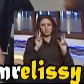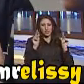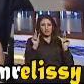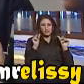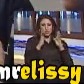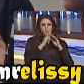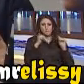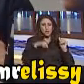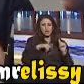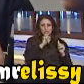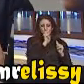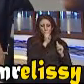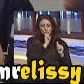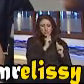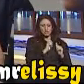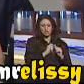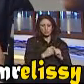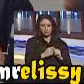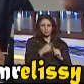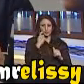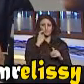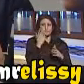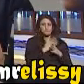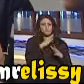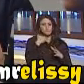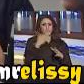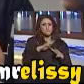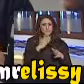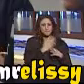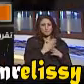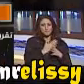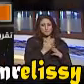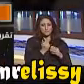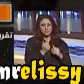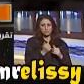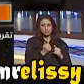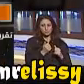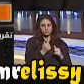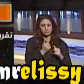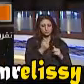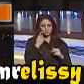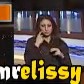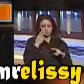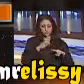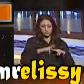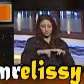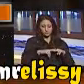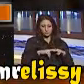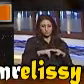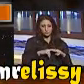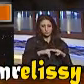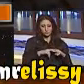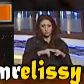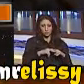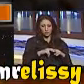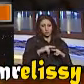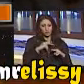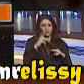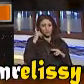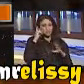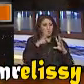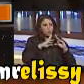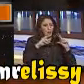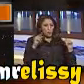كنت موجود، انا عايز اعرف ايه اللي حصل بالظبط. لا، هو اللي حصل ان احنا لما عرفنا ان عبده